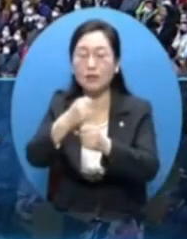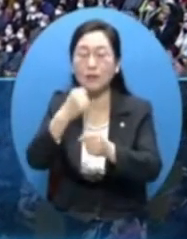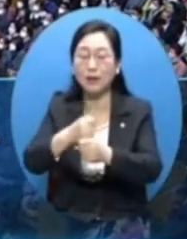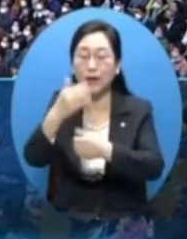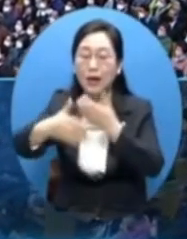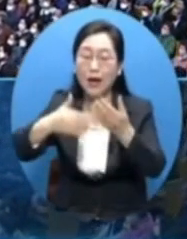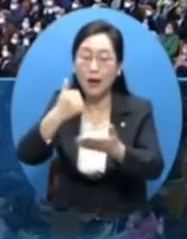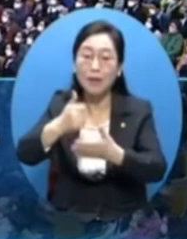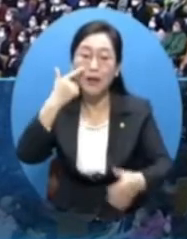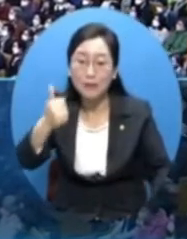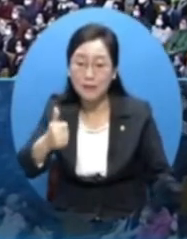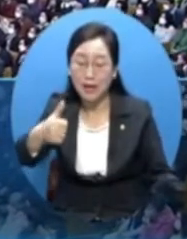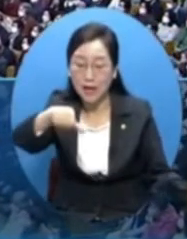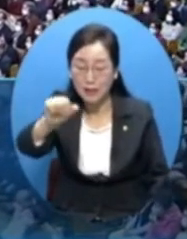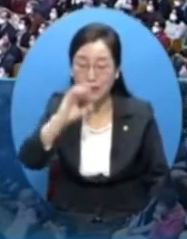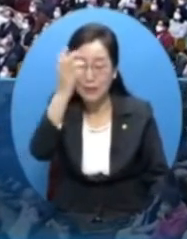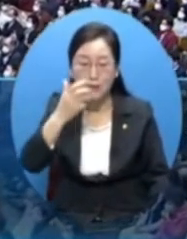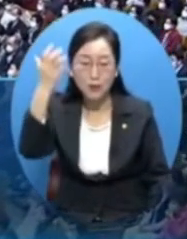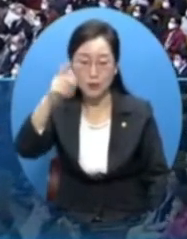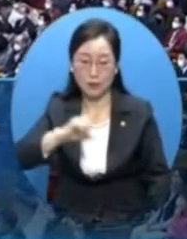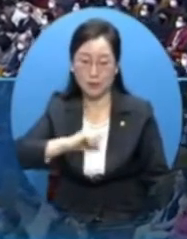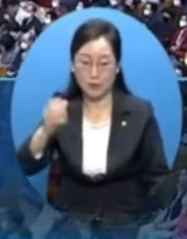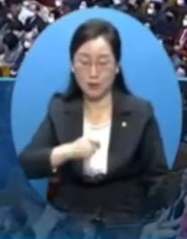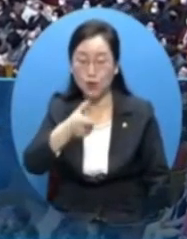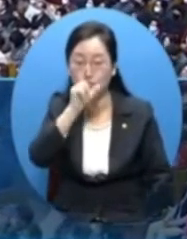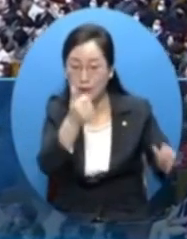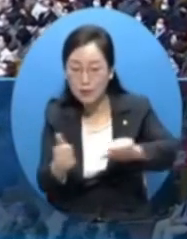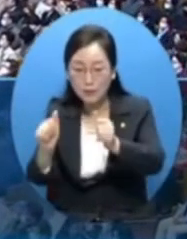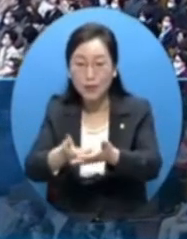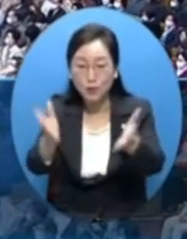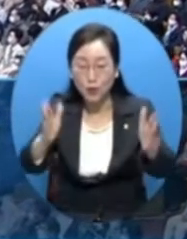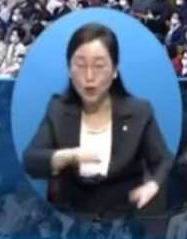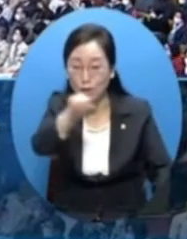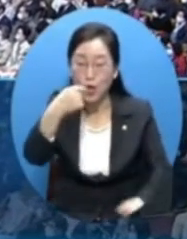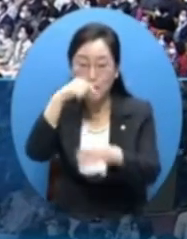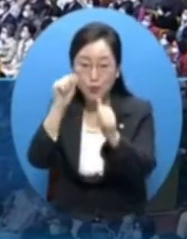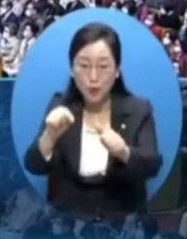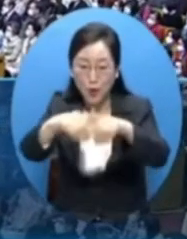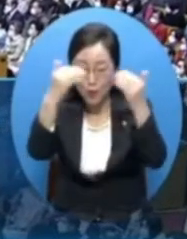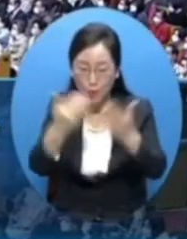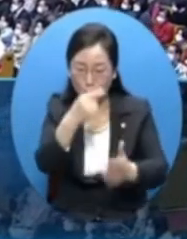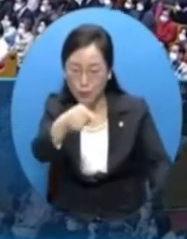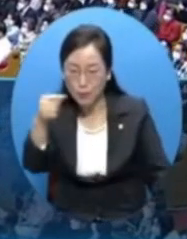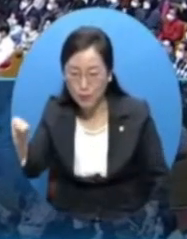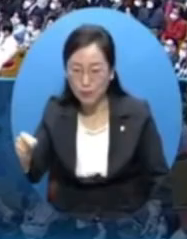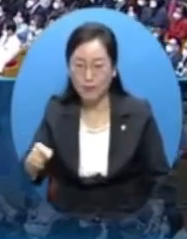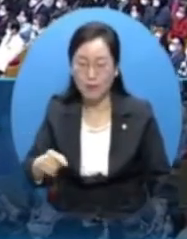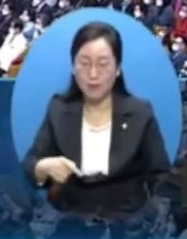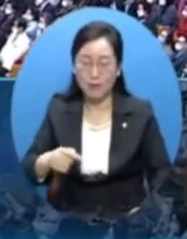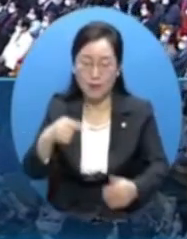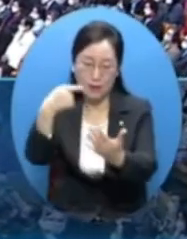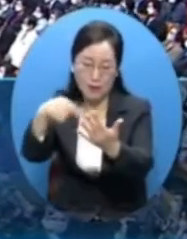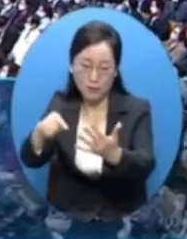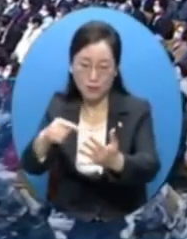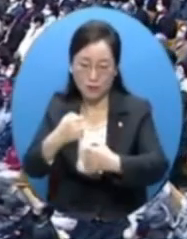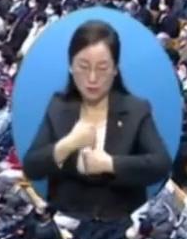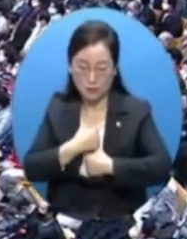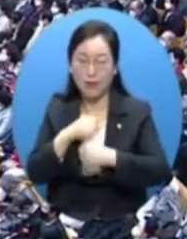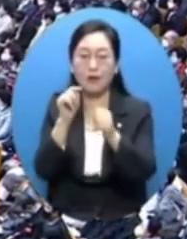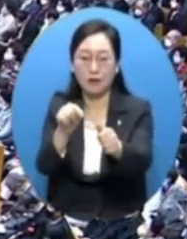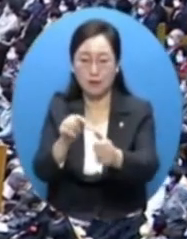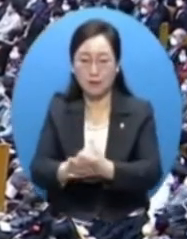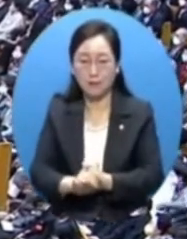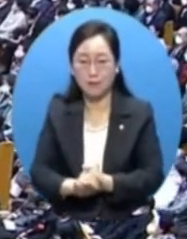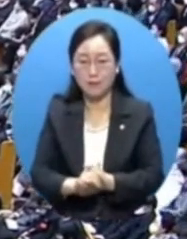아버지와 아들과 성령의 이름으로 침례를 베풀고 내가 너에게 분부한 모든 것을 가르쳐 지키게 하라.